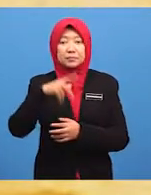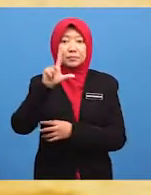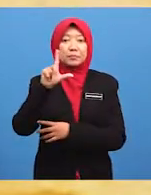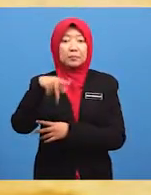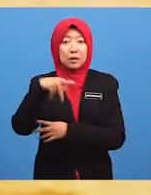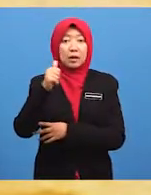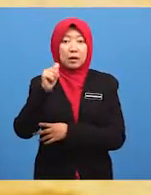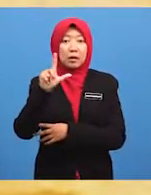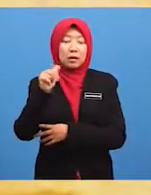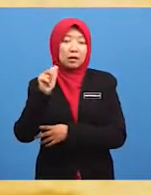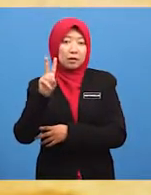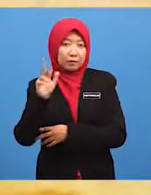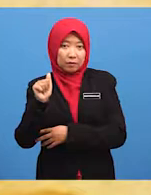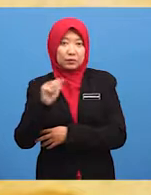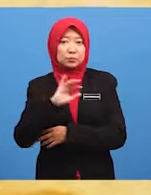Pallava.